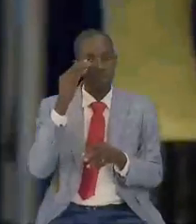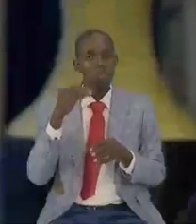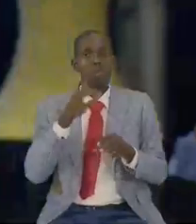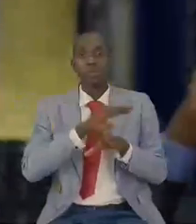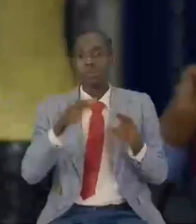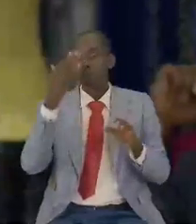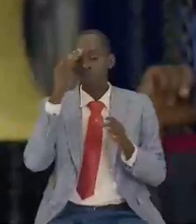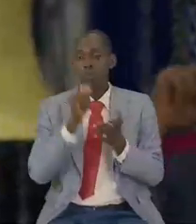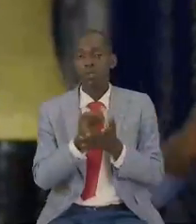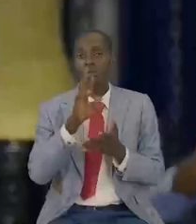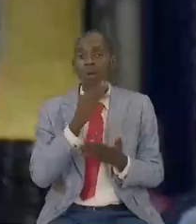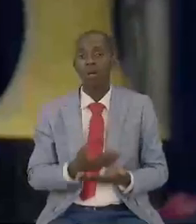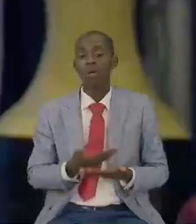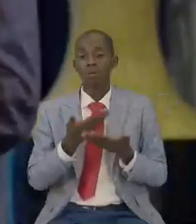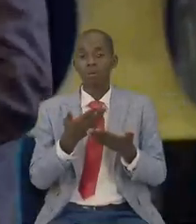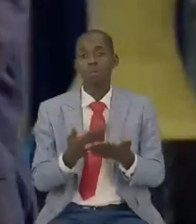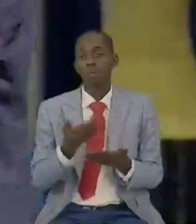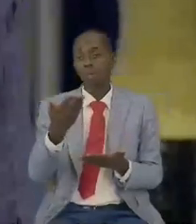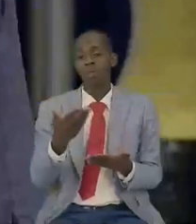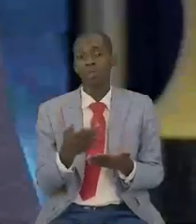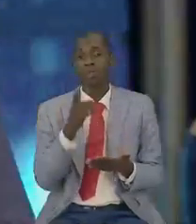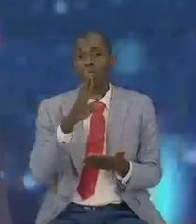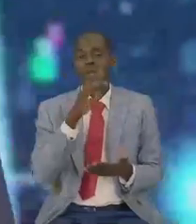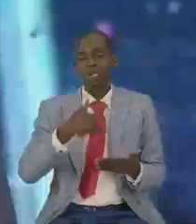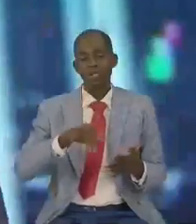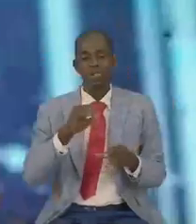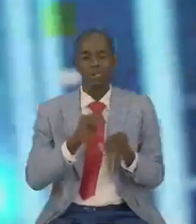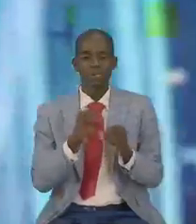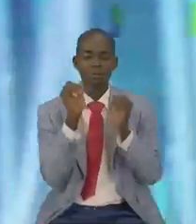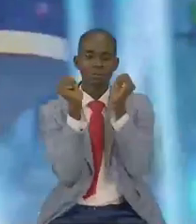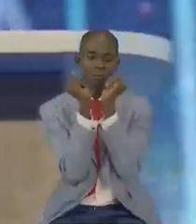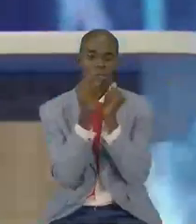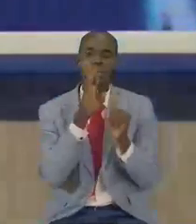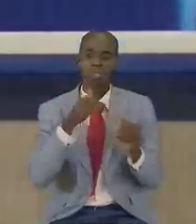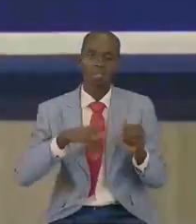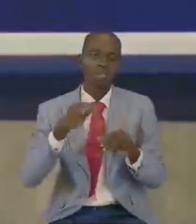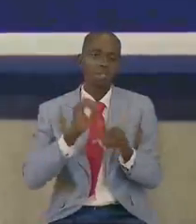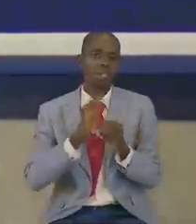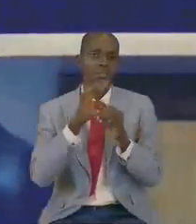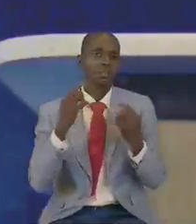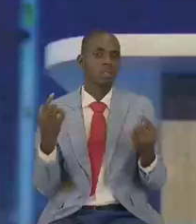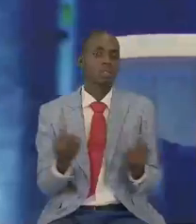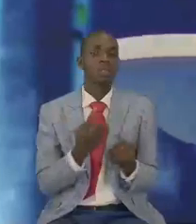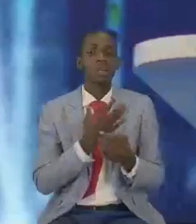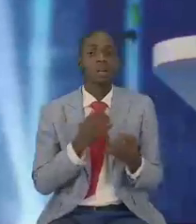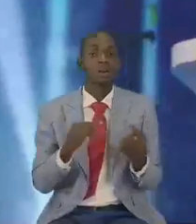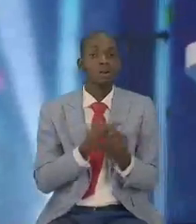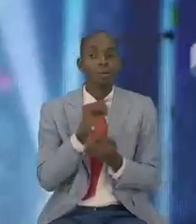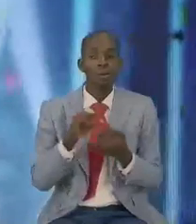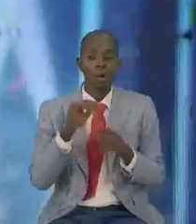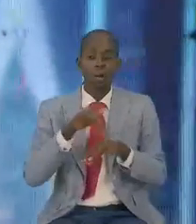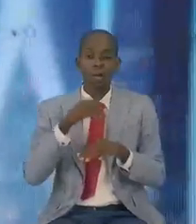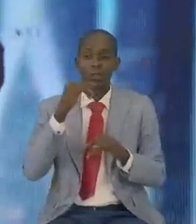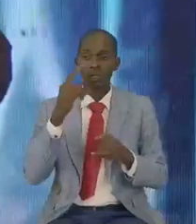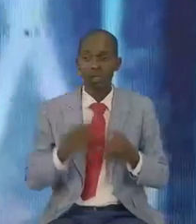prix de l'esclavage. Tu es en captivité. Tu es encore dans tes péchés. Et lorsque, finalement,